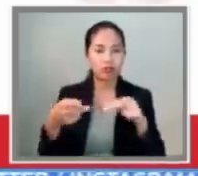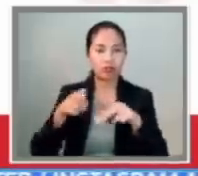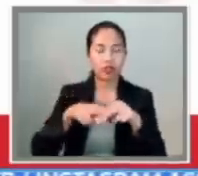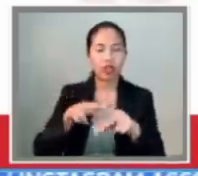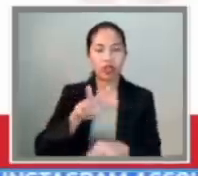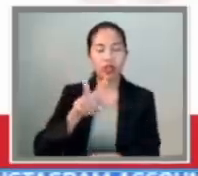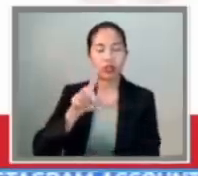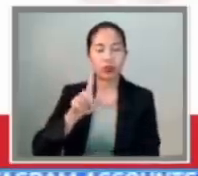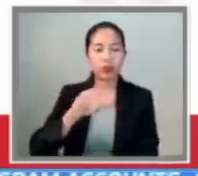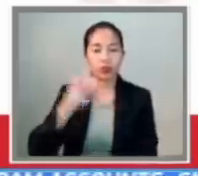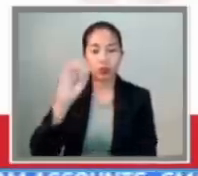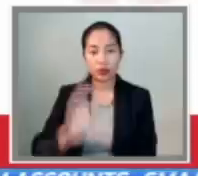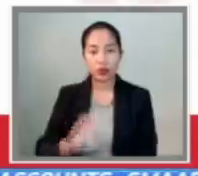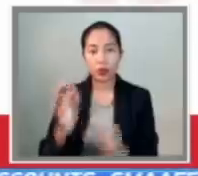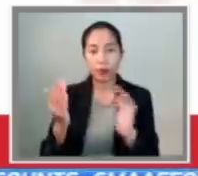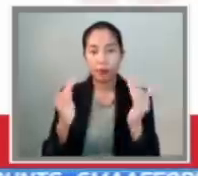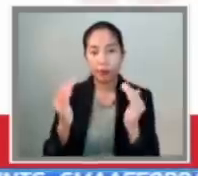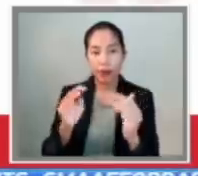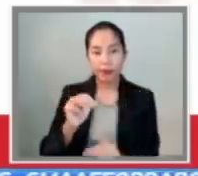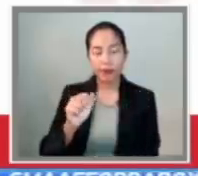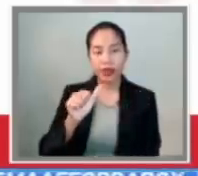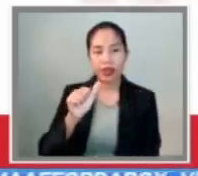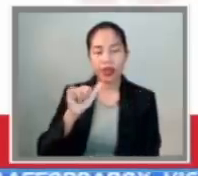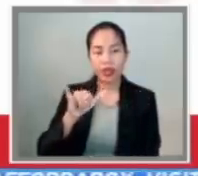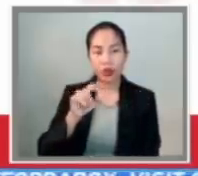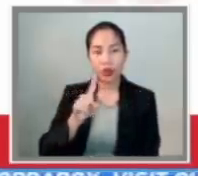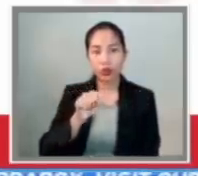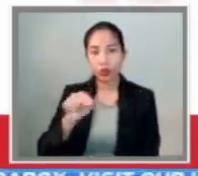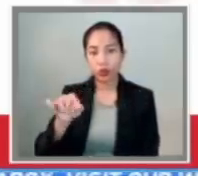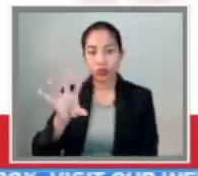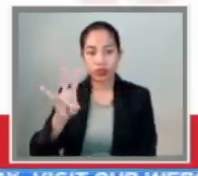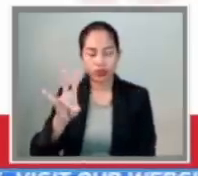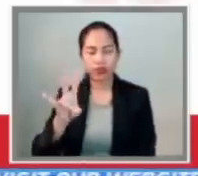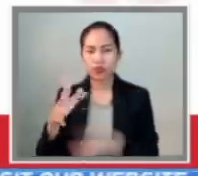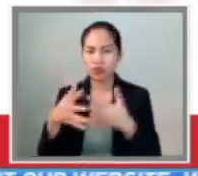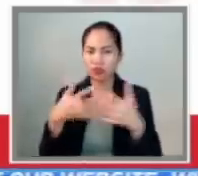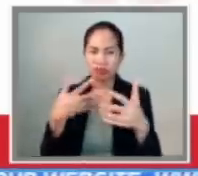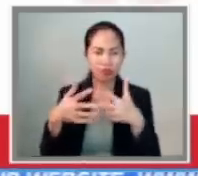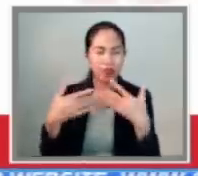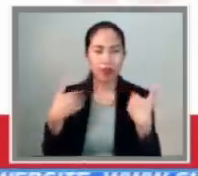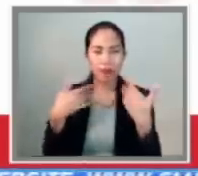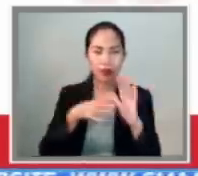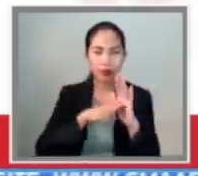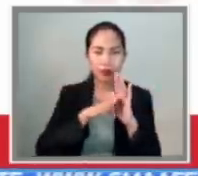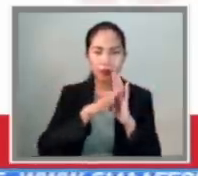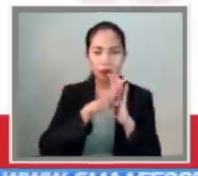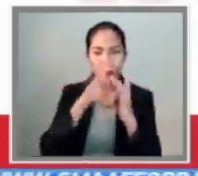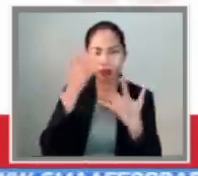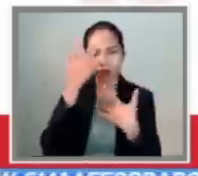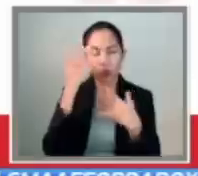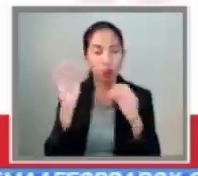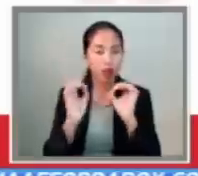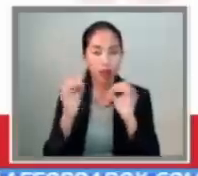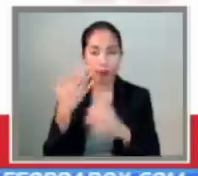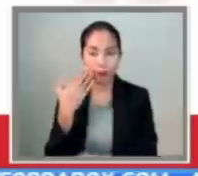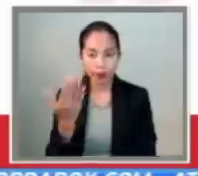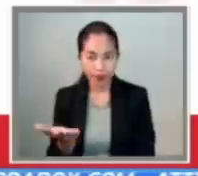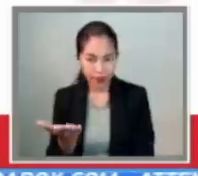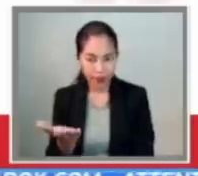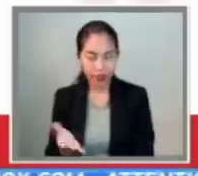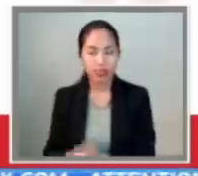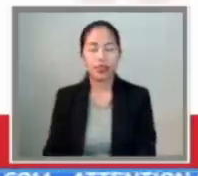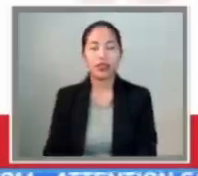hanggang May 7. Bagamat tumataas ang mga kaso, wala namang naitatalang nasawi ang DOH nito pong nakaraang